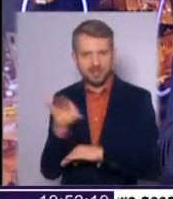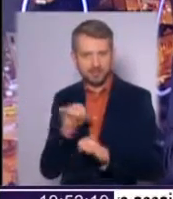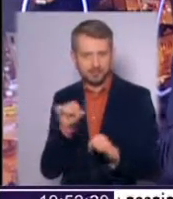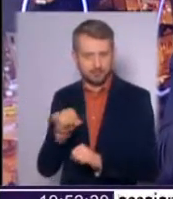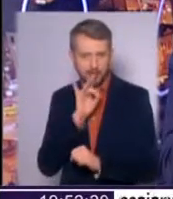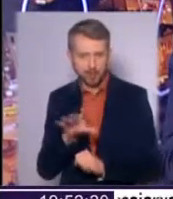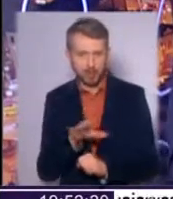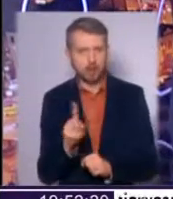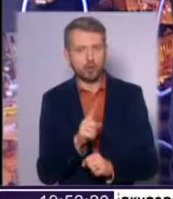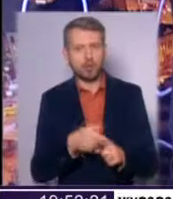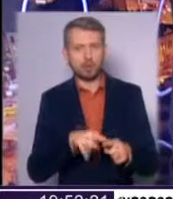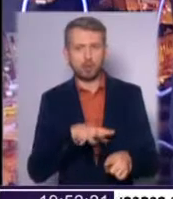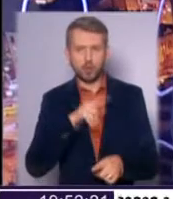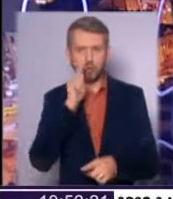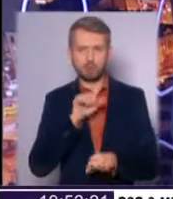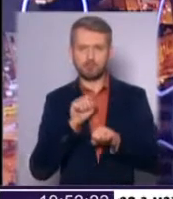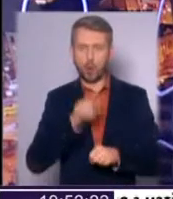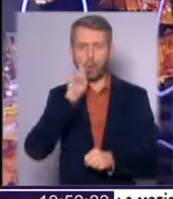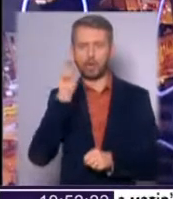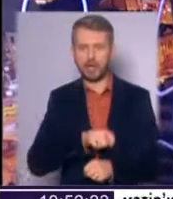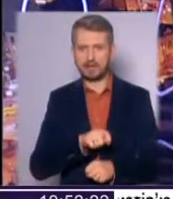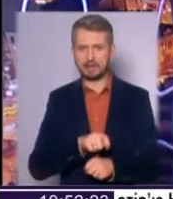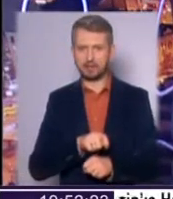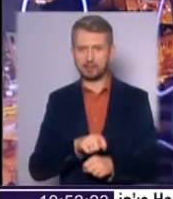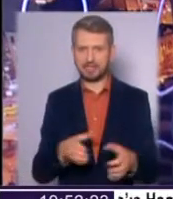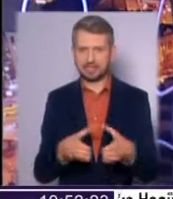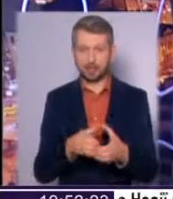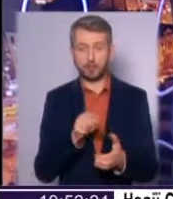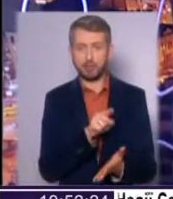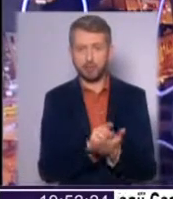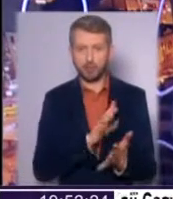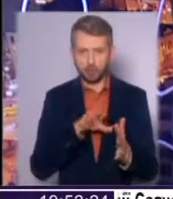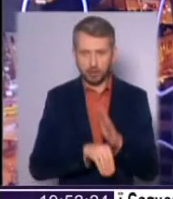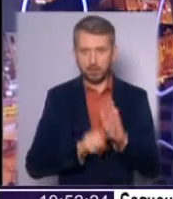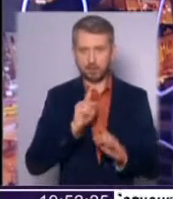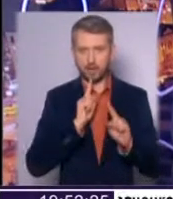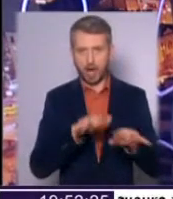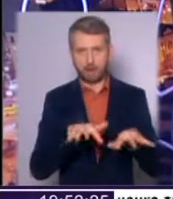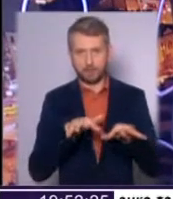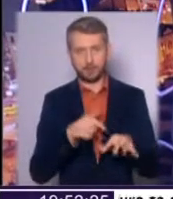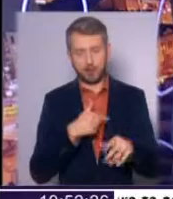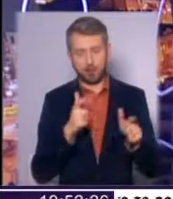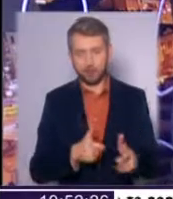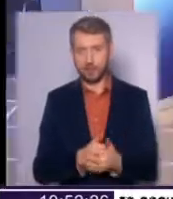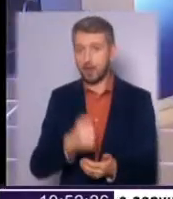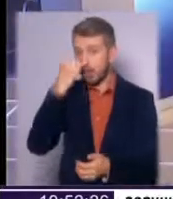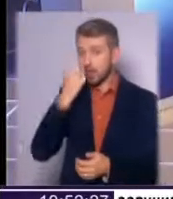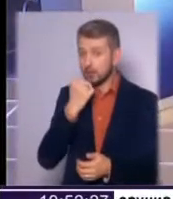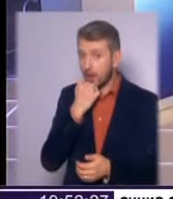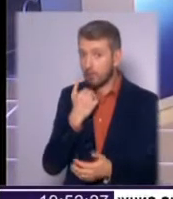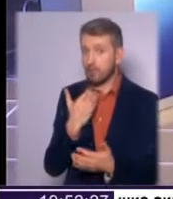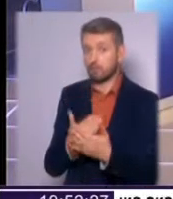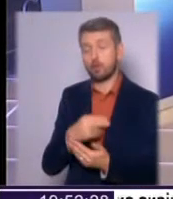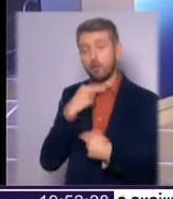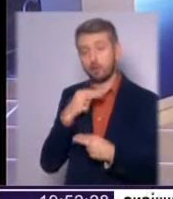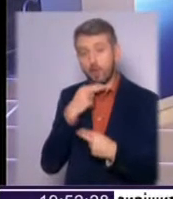проукраїнські, україноцентричні ліві сили. І вони повинні бути представлені у Раді. Я з цим погоджуюсь. Так, дякую. От уважні є глядачі,